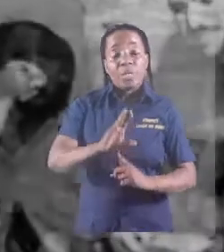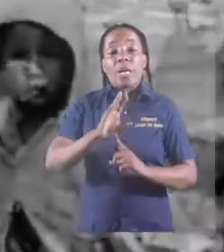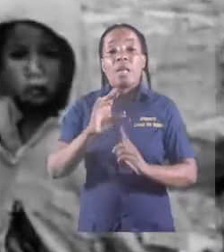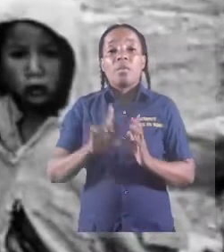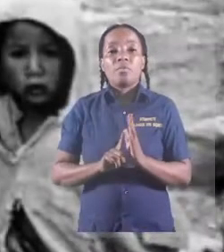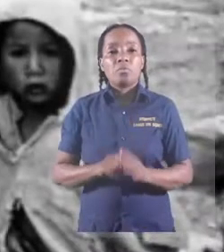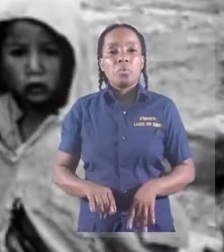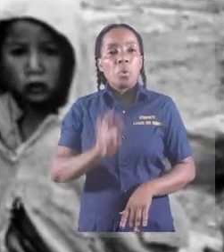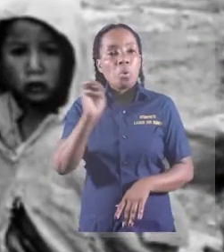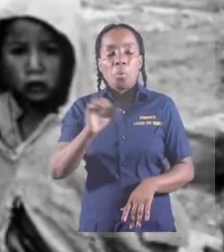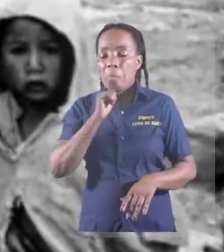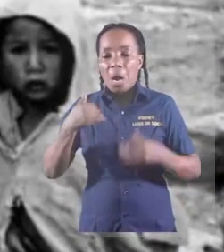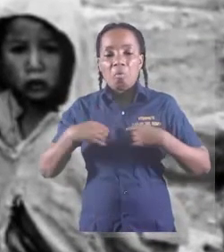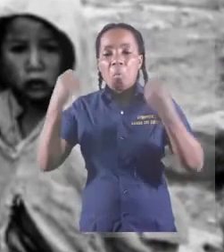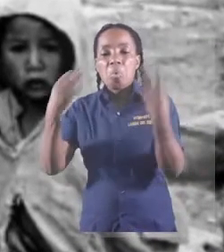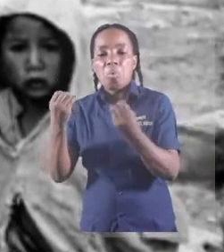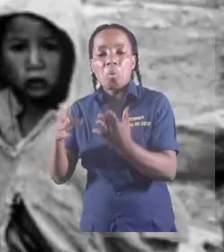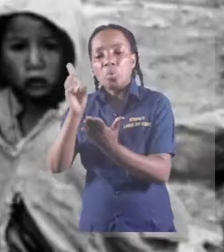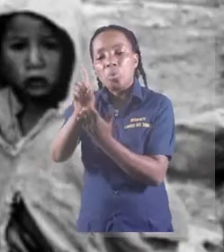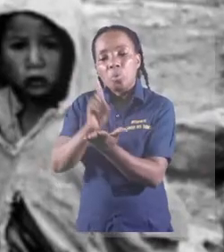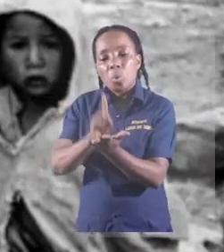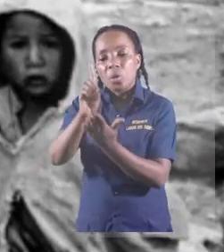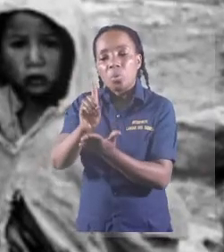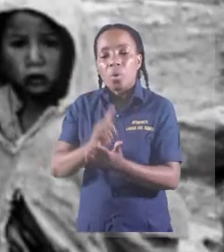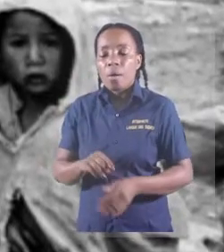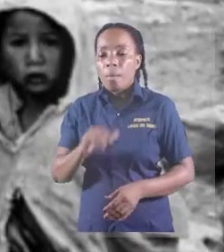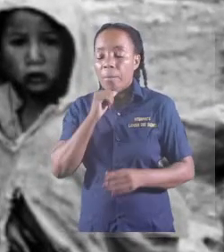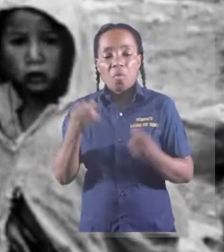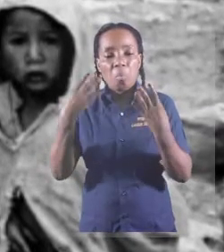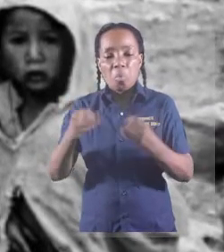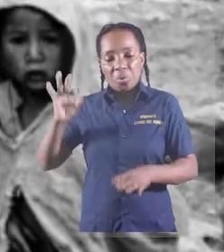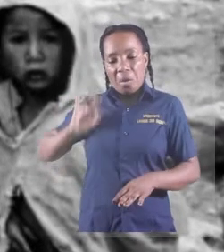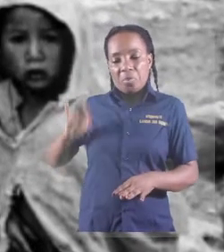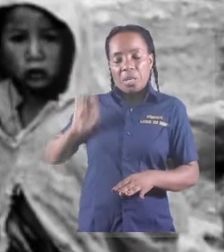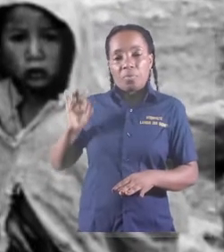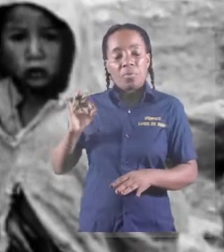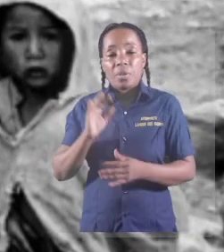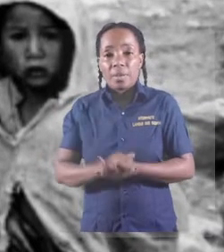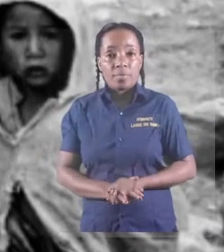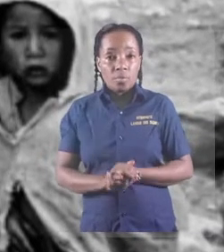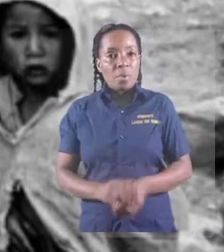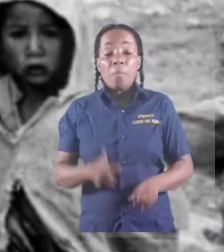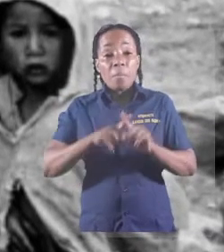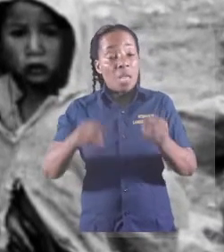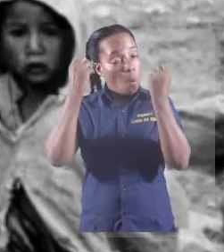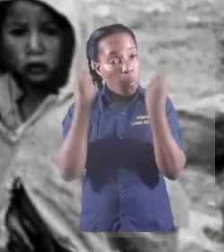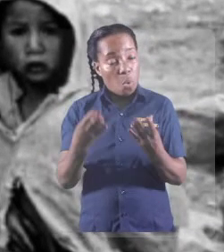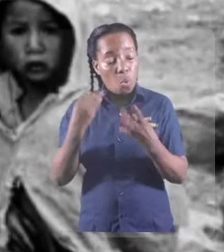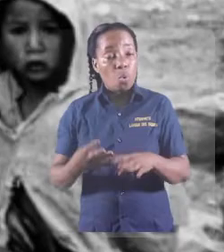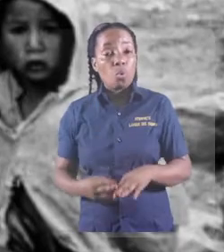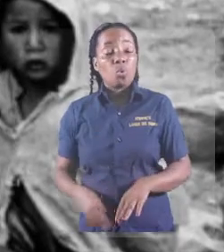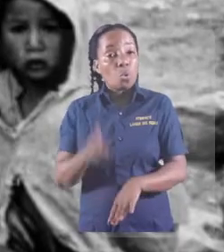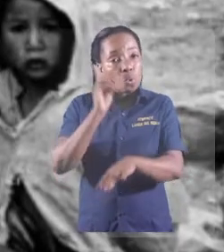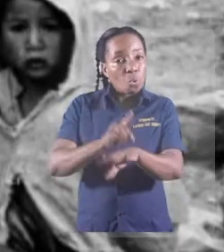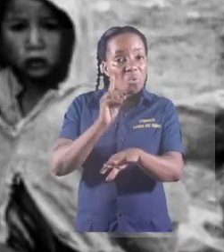droits, mais beaucoup de devoirs. L'impôt de capitation, par exemple. Et elle vivait d'une agriculture